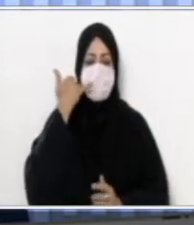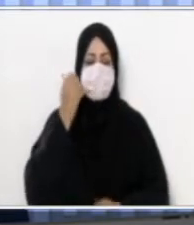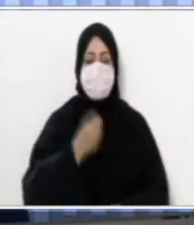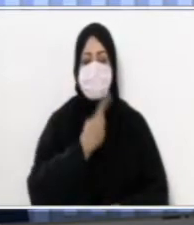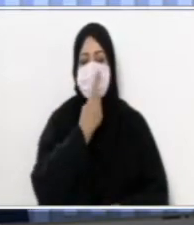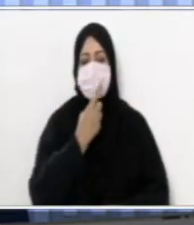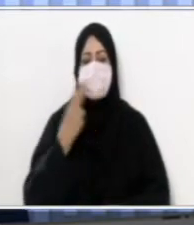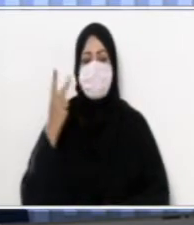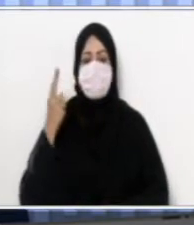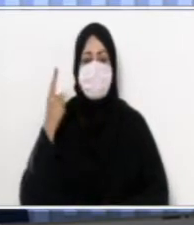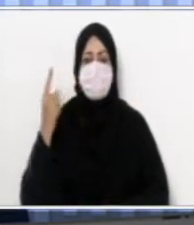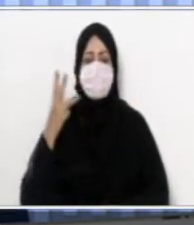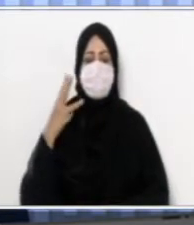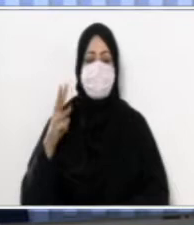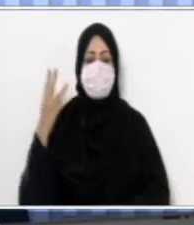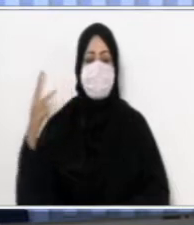021-33-47-401،